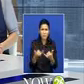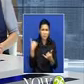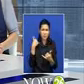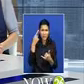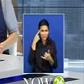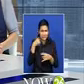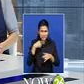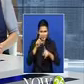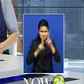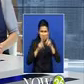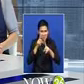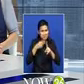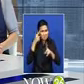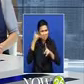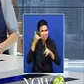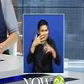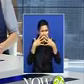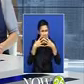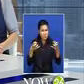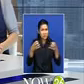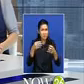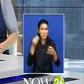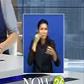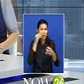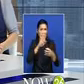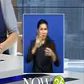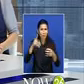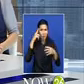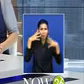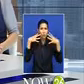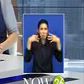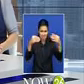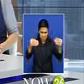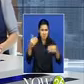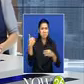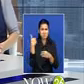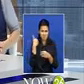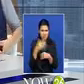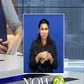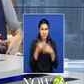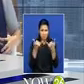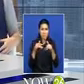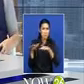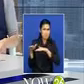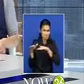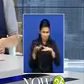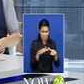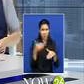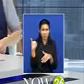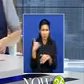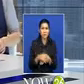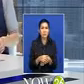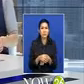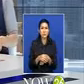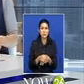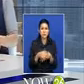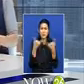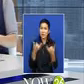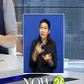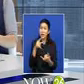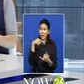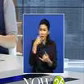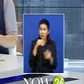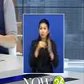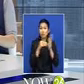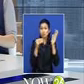การประเมินความเสียหายก็บอกว่าบ้านเรือนของประชาชนเนี่ยมีโอกาสที่จะไฟฟ้าดับด้วย ครับตอนนี้ก็เตรียมรับมือกันอย่างเต็มที่นะครับส่วนคนที่อยู่ใน